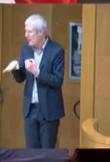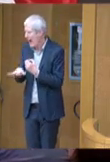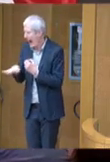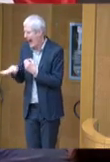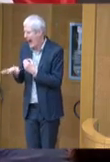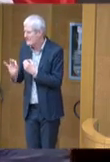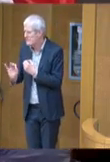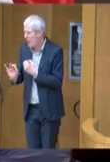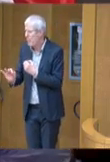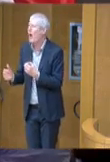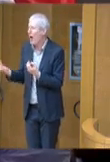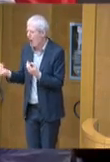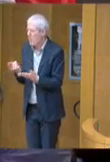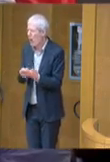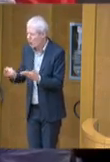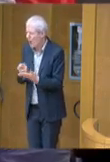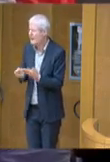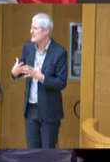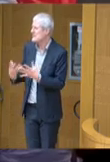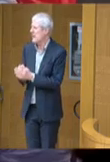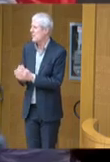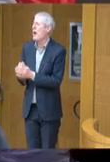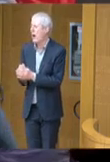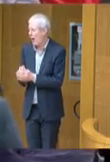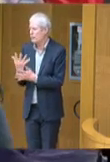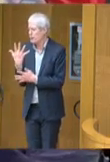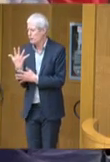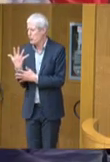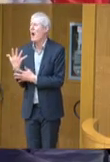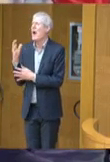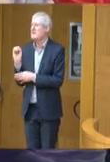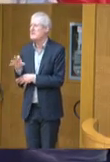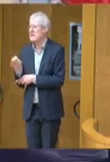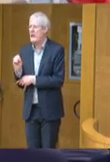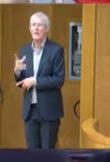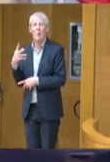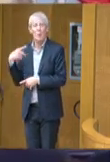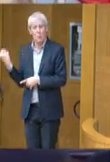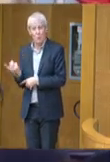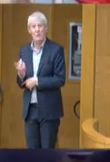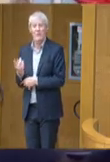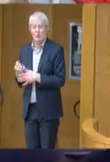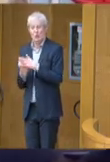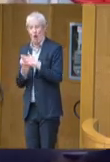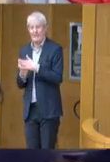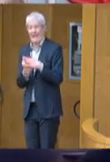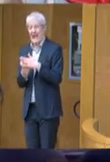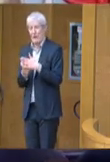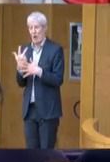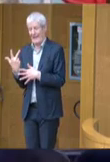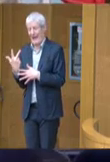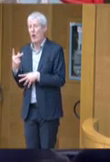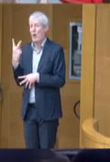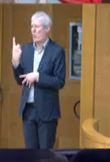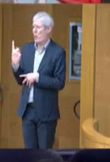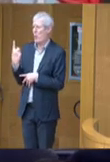l'anno scorso, guidati da 5 insegnanti, tutte appassionate di teatro, 3 di sostegno, le vere artiste, e